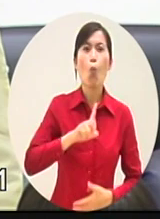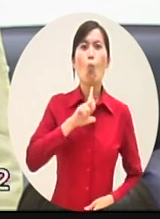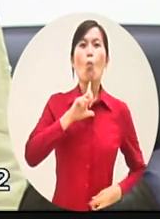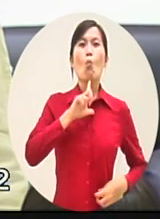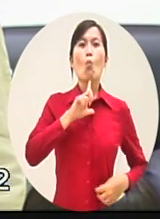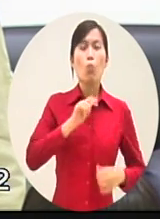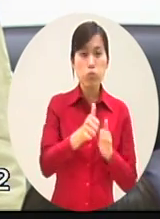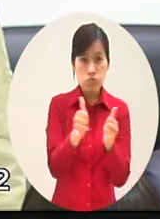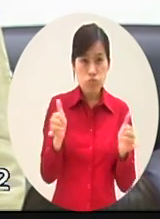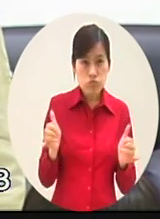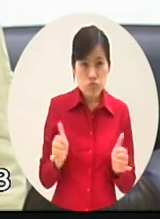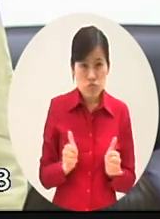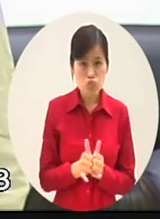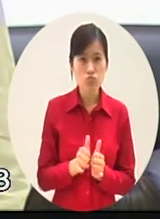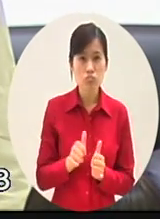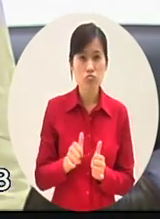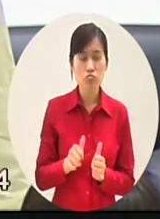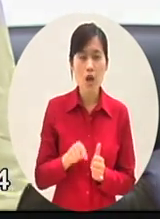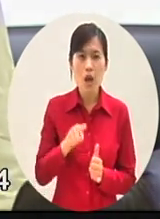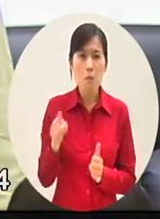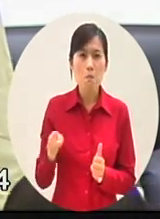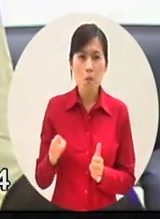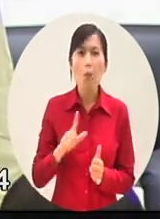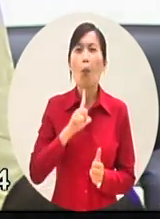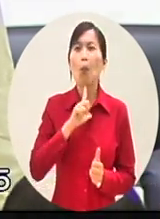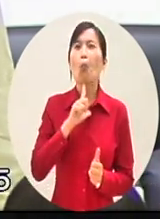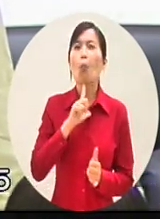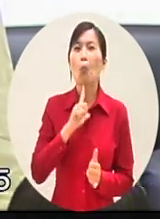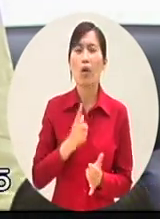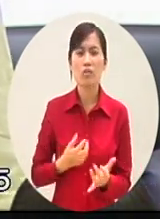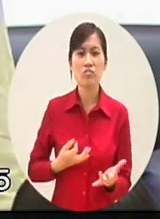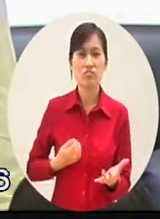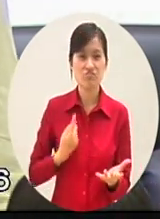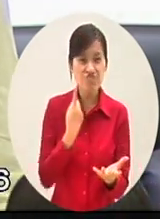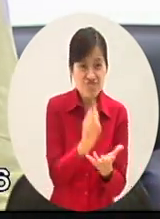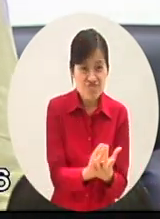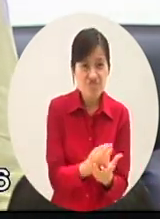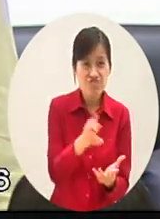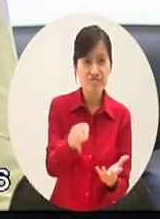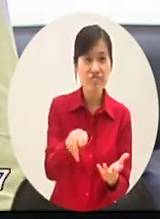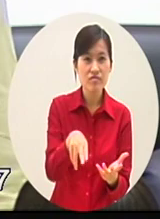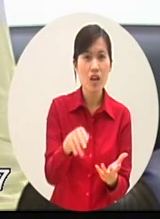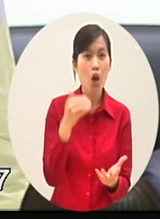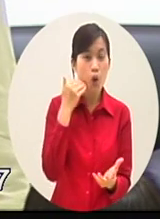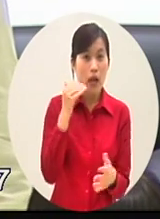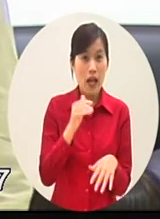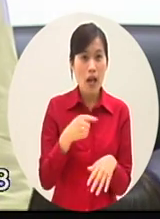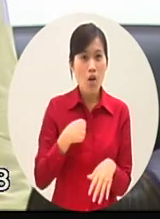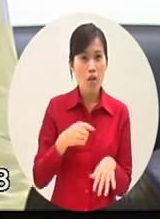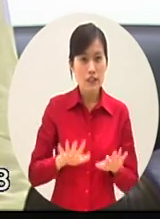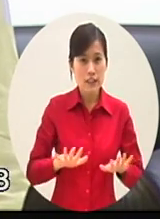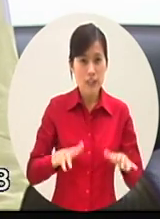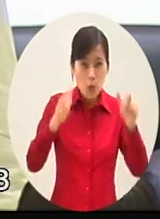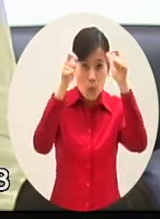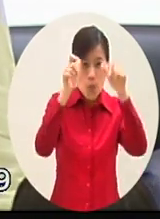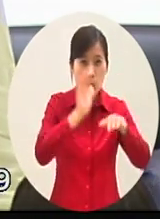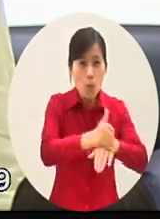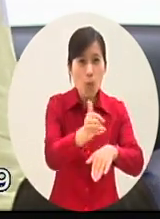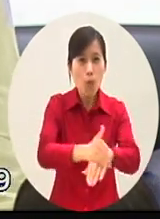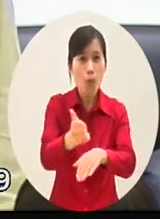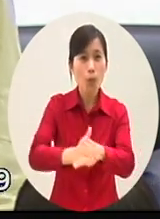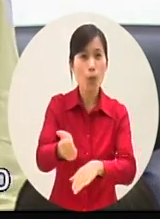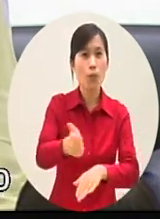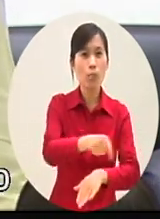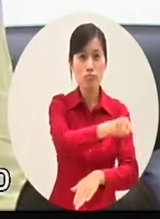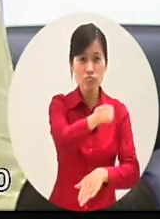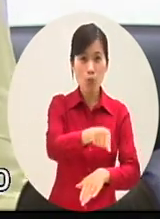营啊冬令营的课程。所以如果说我们有这些精英他们也愿意。我觉得说我